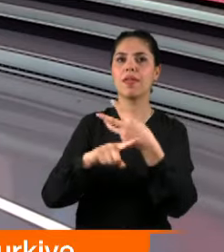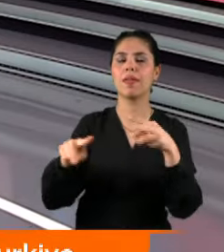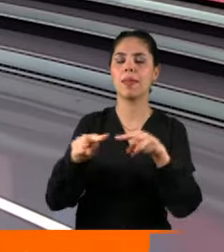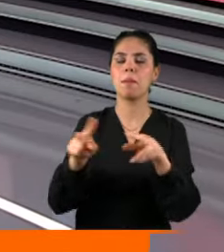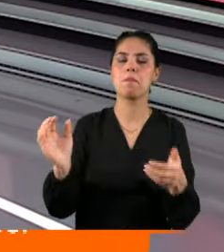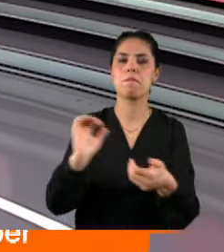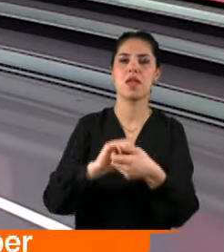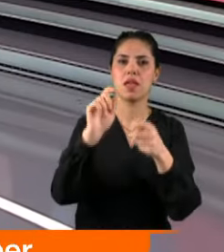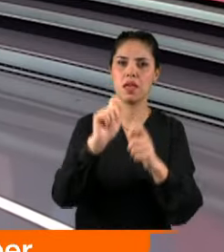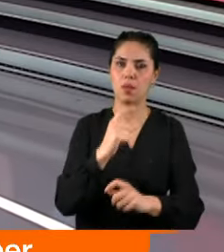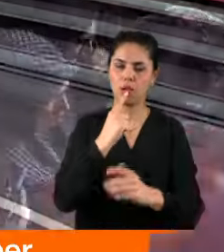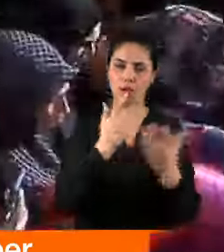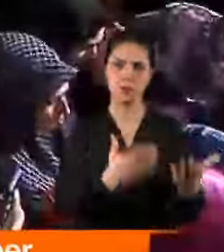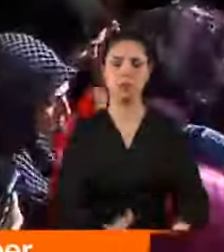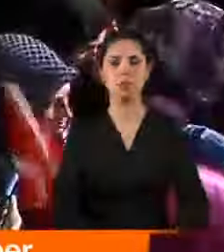diye konuştu.